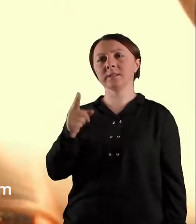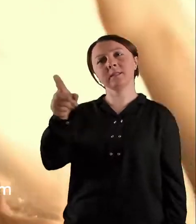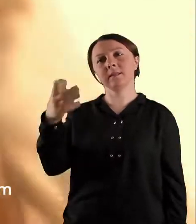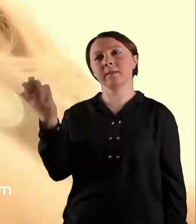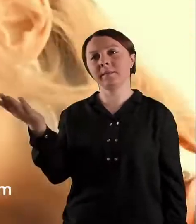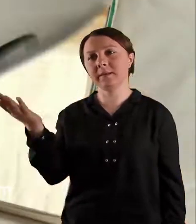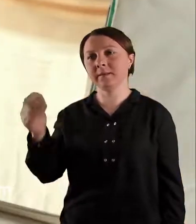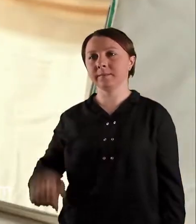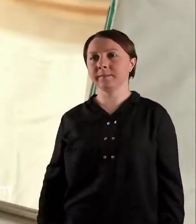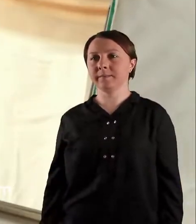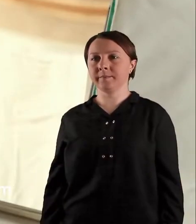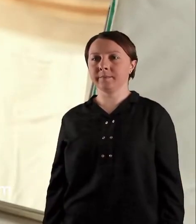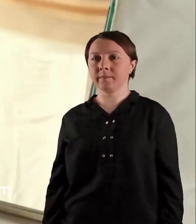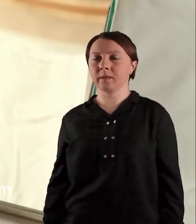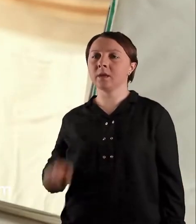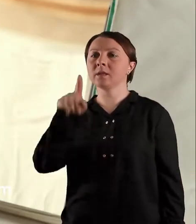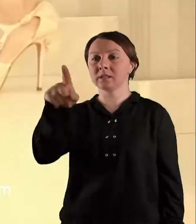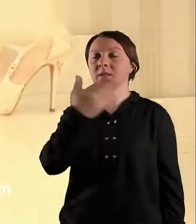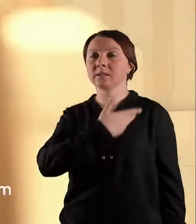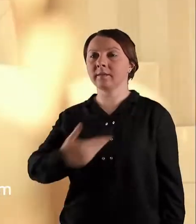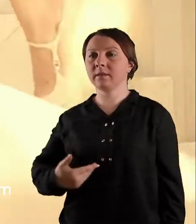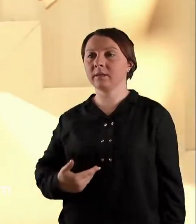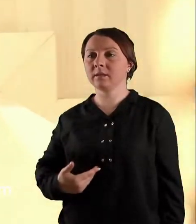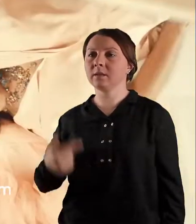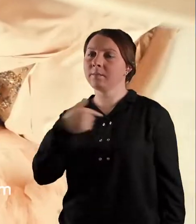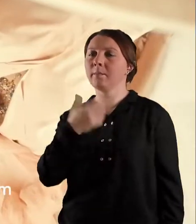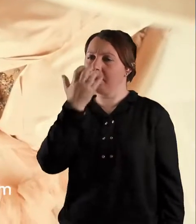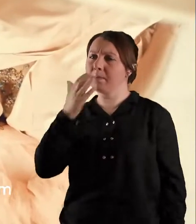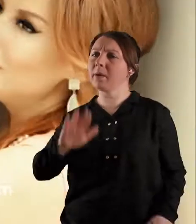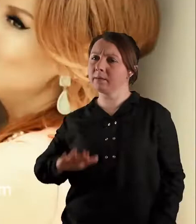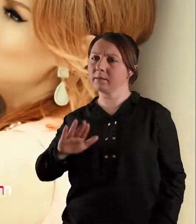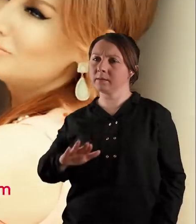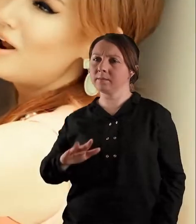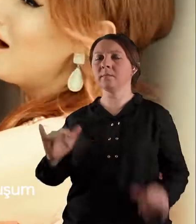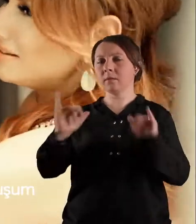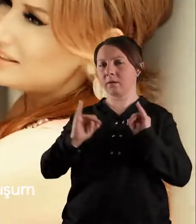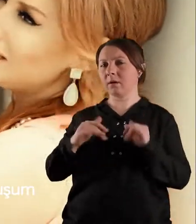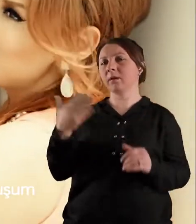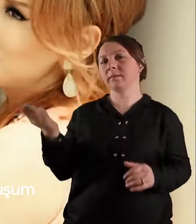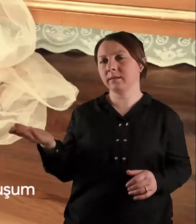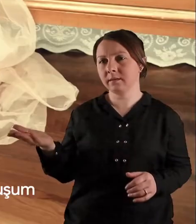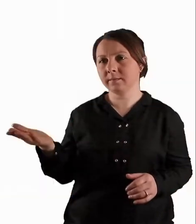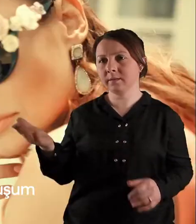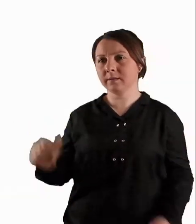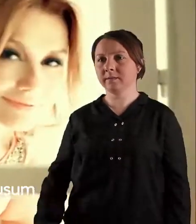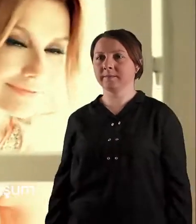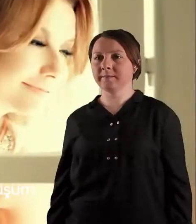İyisin tabii sen sevdin, ben bekledim. Rahat değil